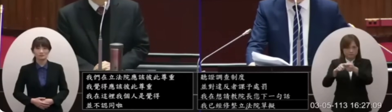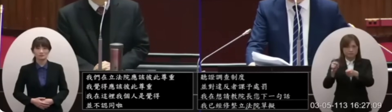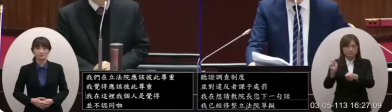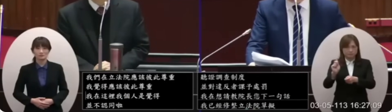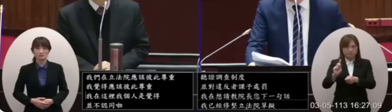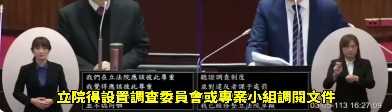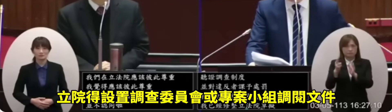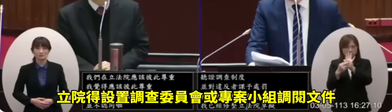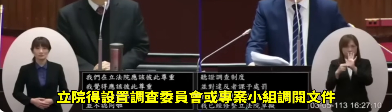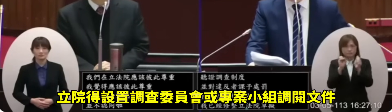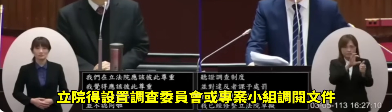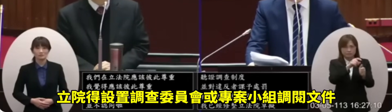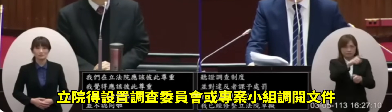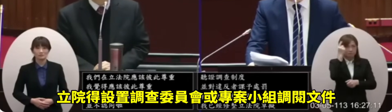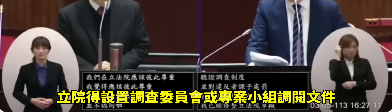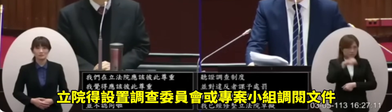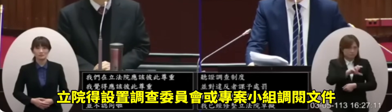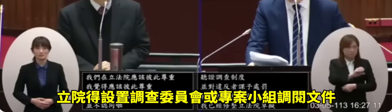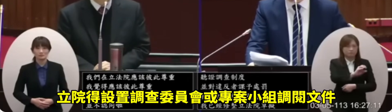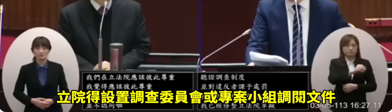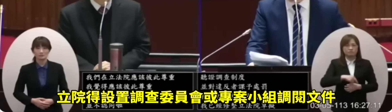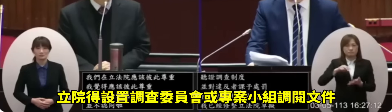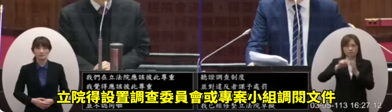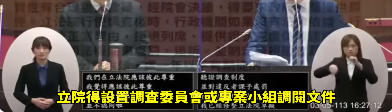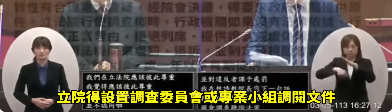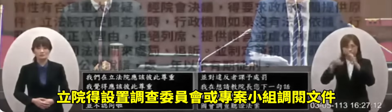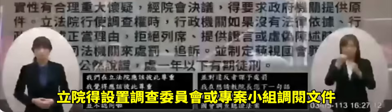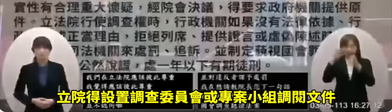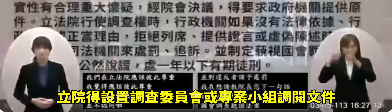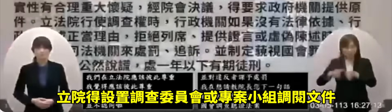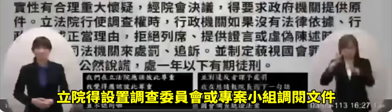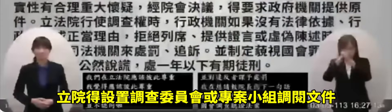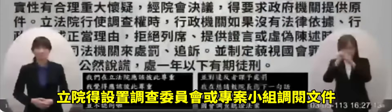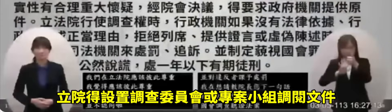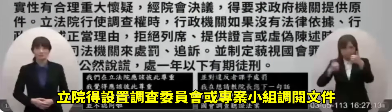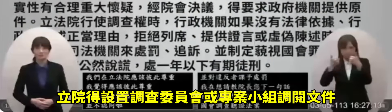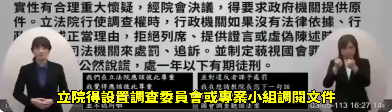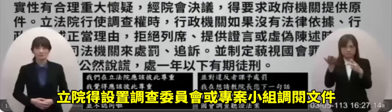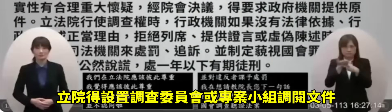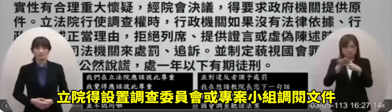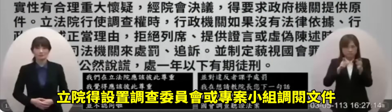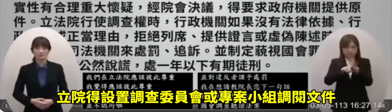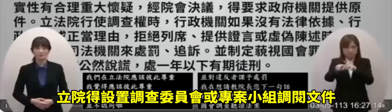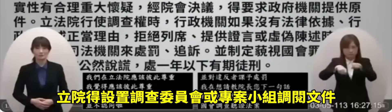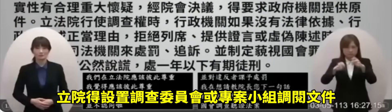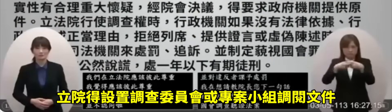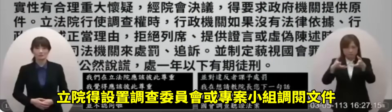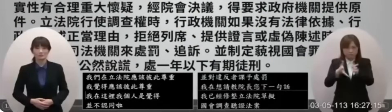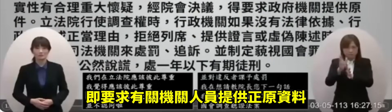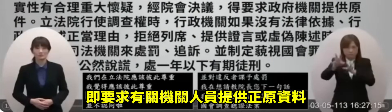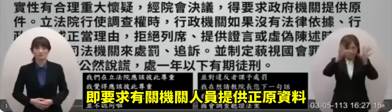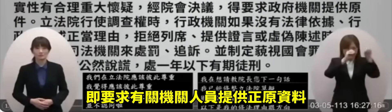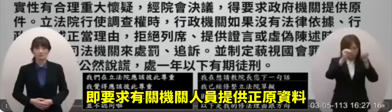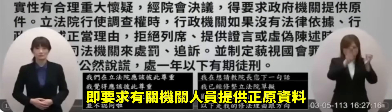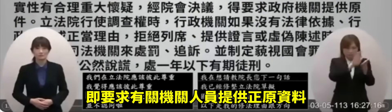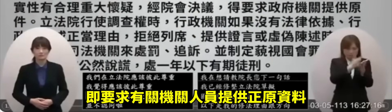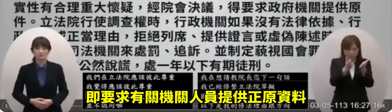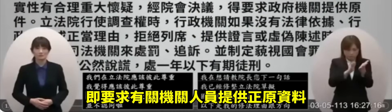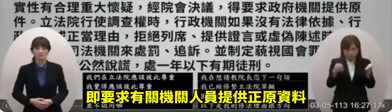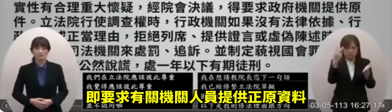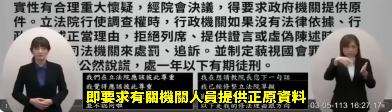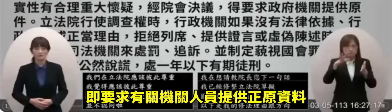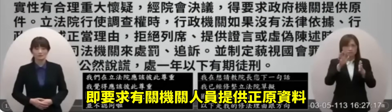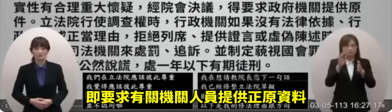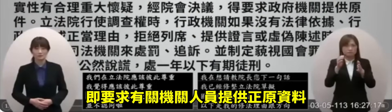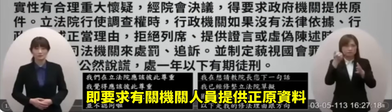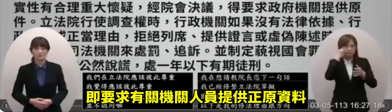同。立院得设置调查委员会或专案小组，调阅文件及要求有关机关